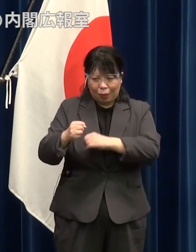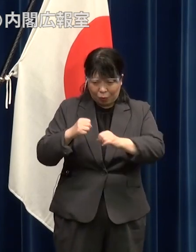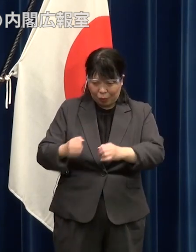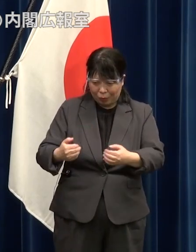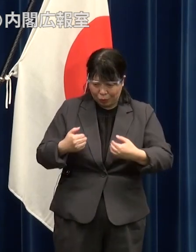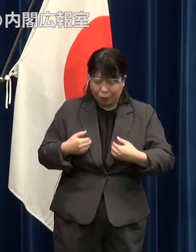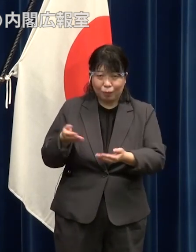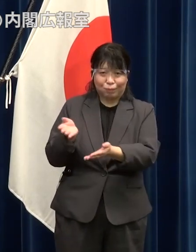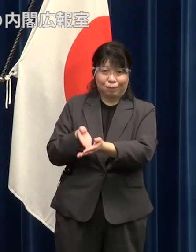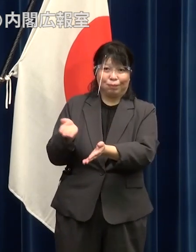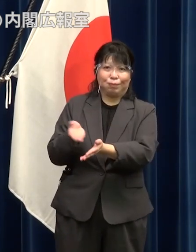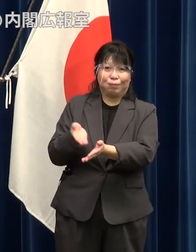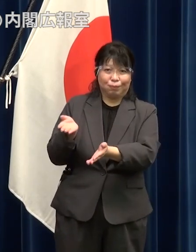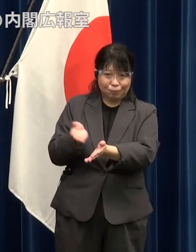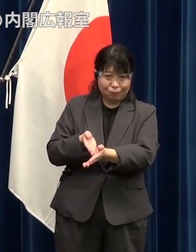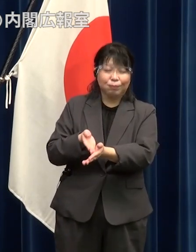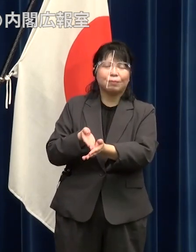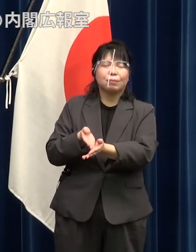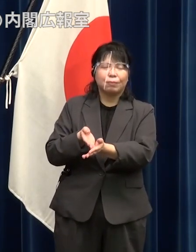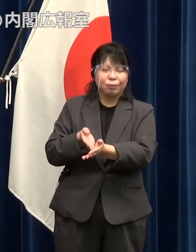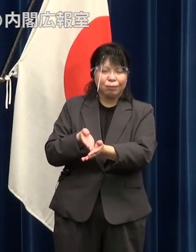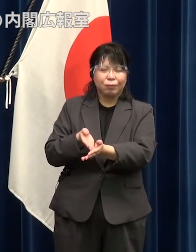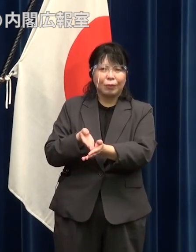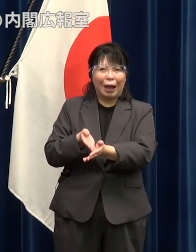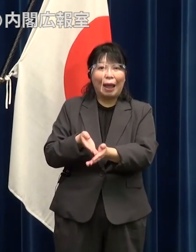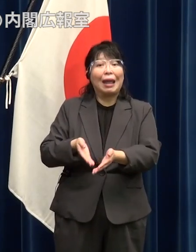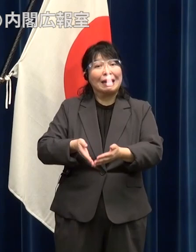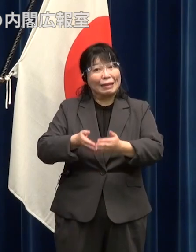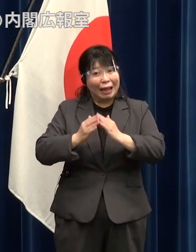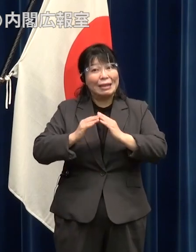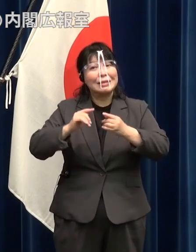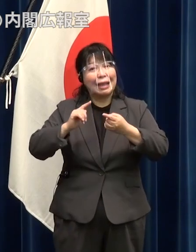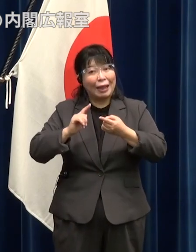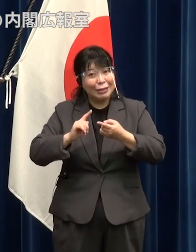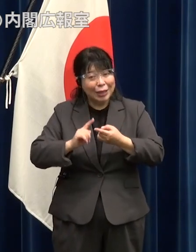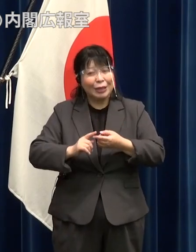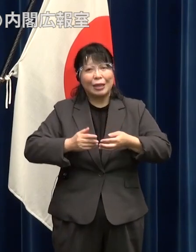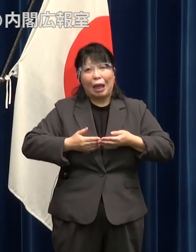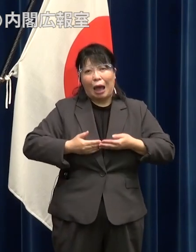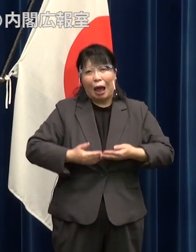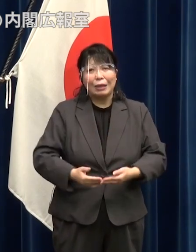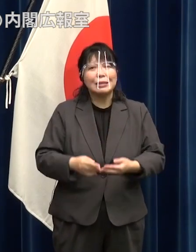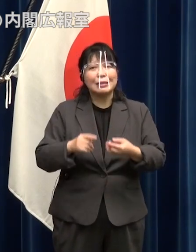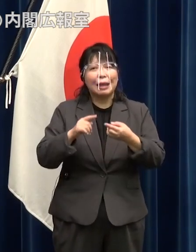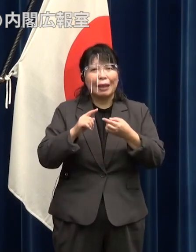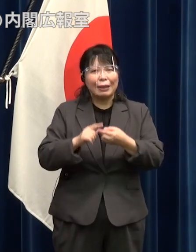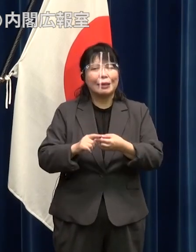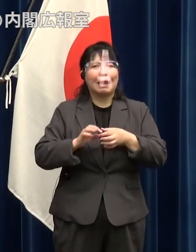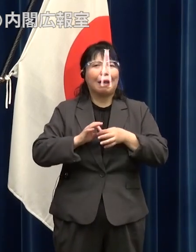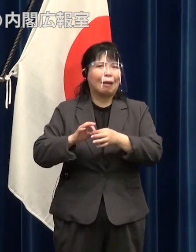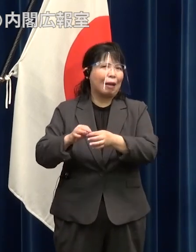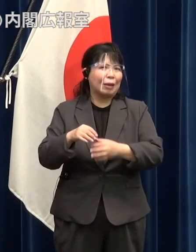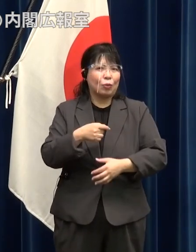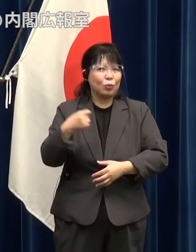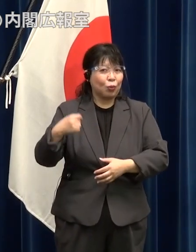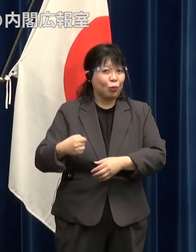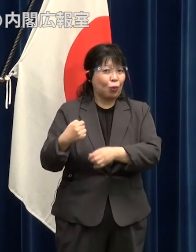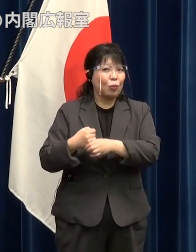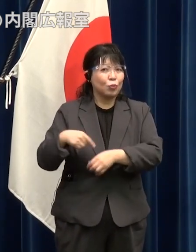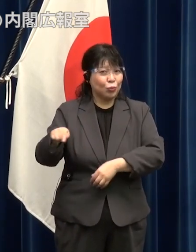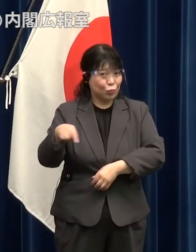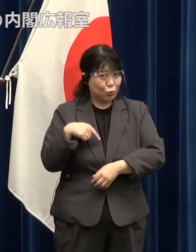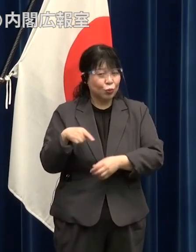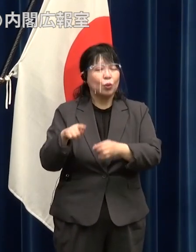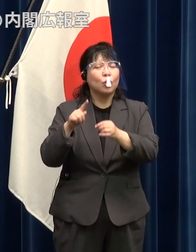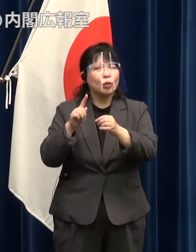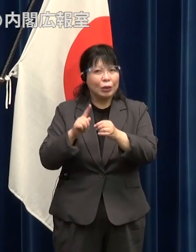ていく先ほど申し上げましたような建設的かつ安定的な関係構築に向けて双方で